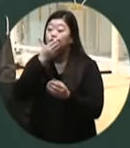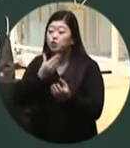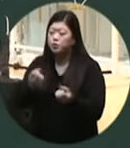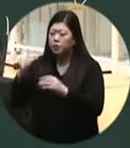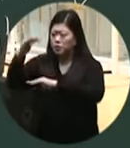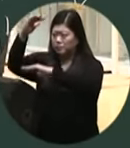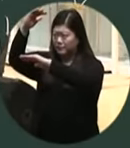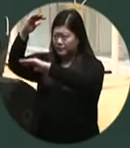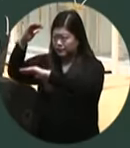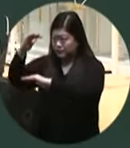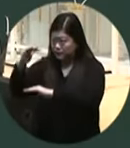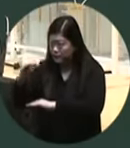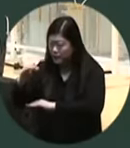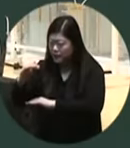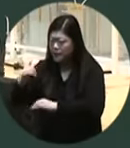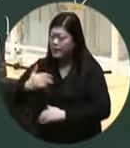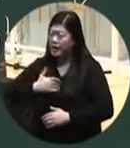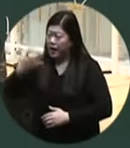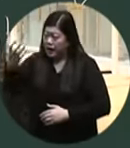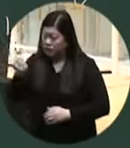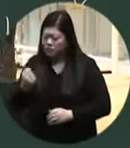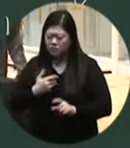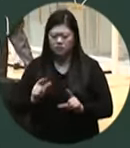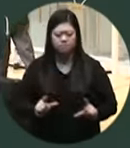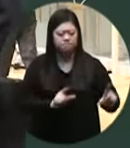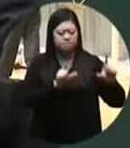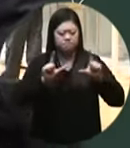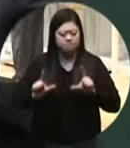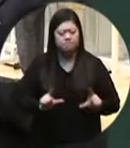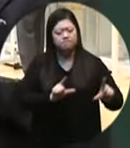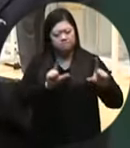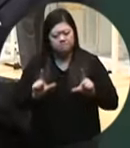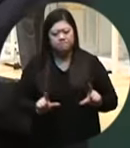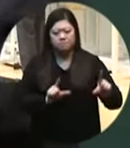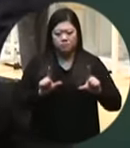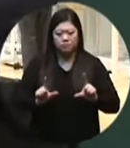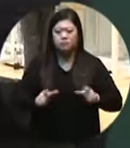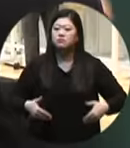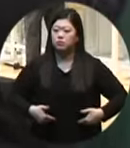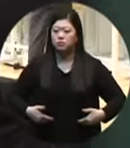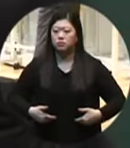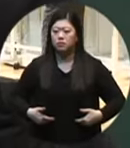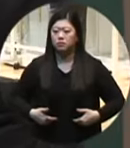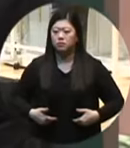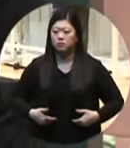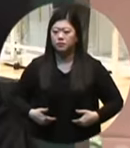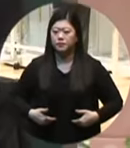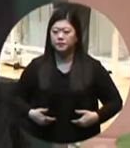이제는 누리러 간단 말이죠. These are the blessings that you need to take with you. Enjoy and then go.